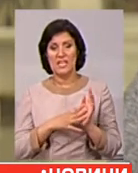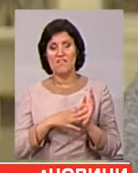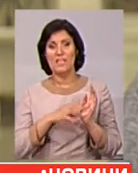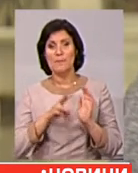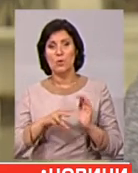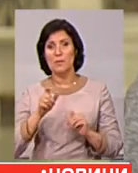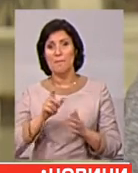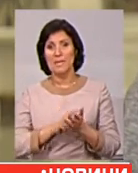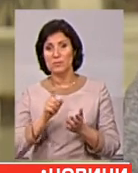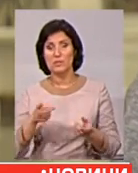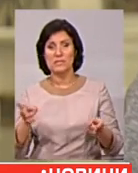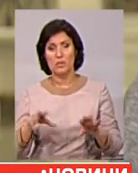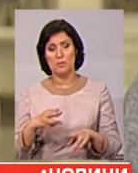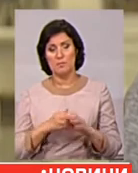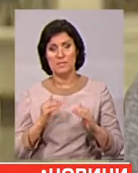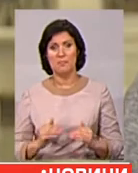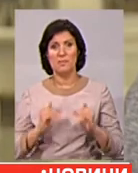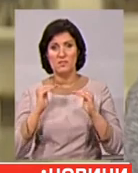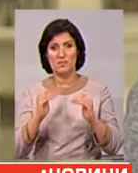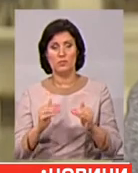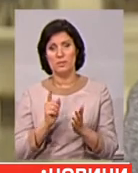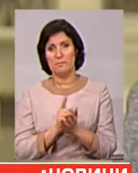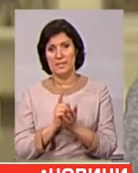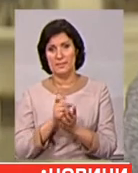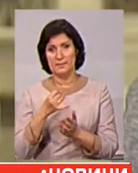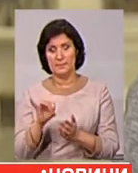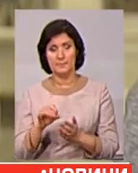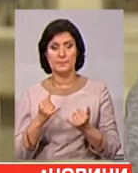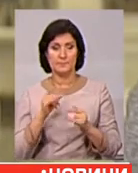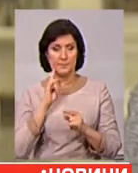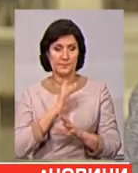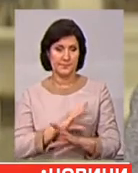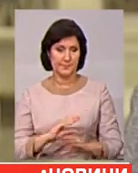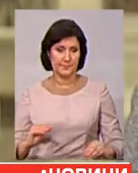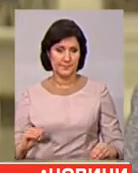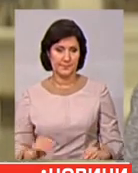мільйонів пенсіонерів залишаться без підвищених пенсій. Наразі це вся